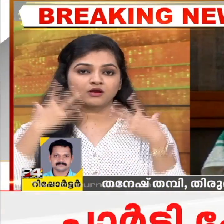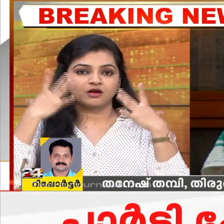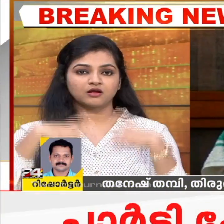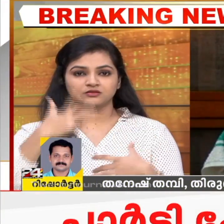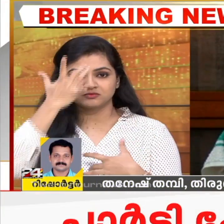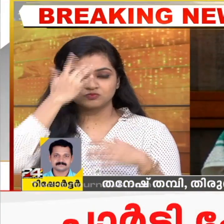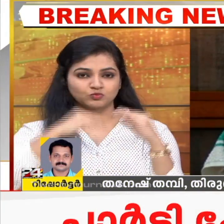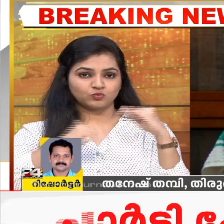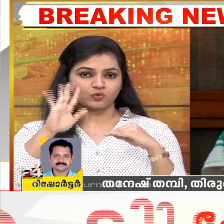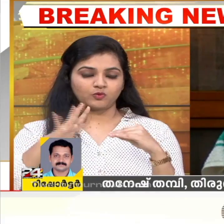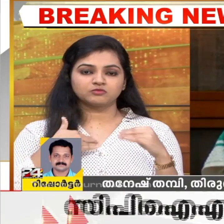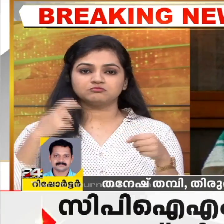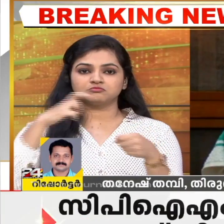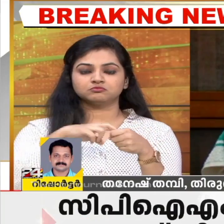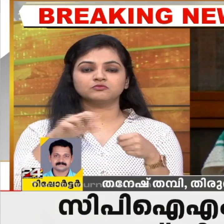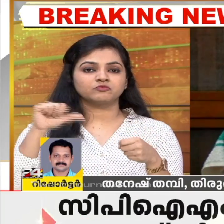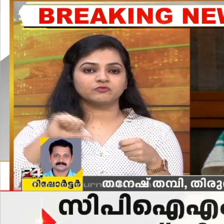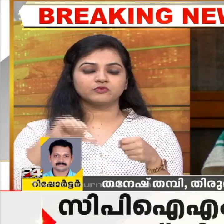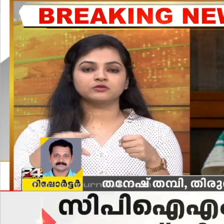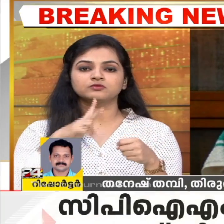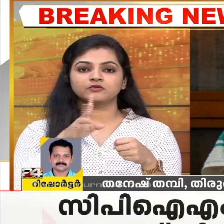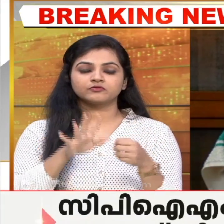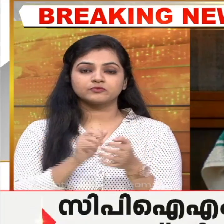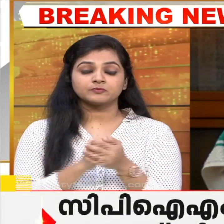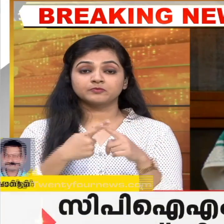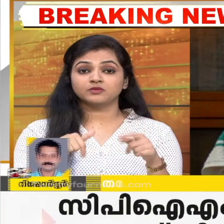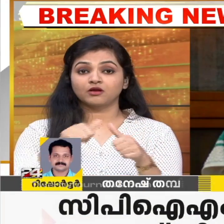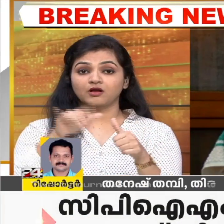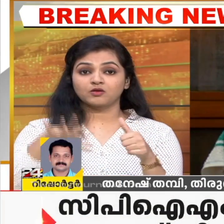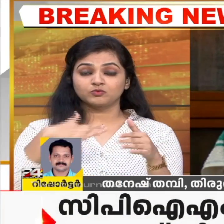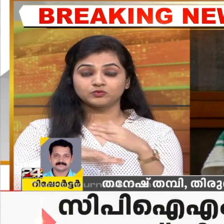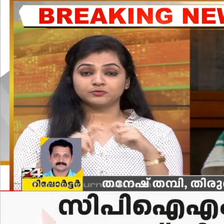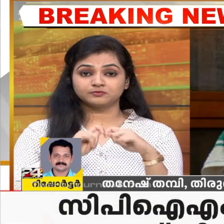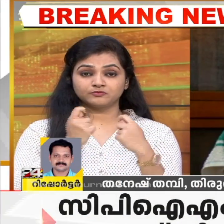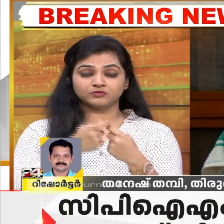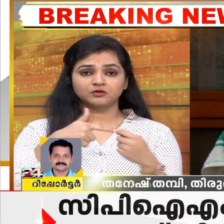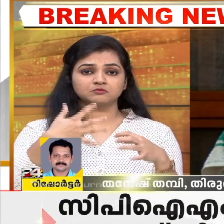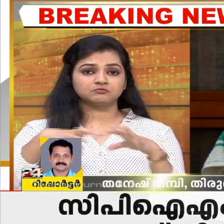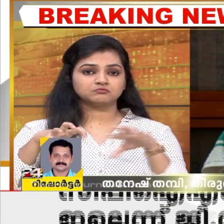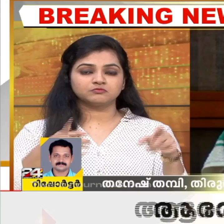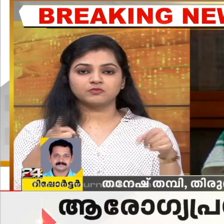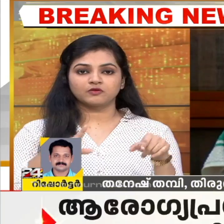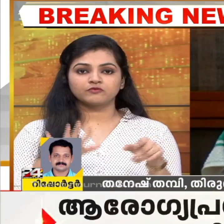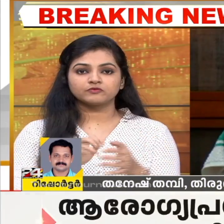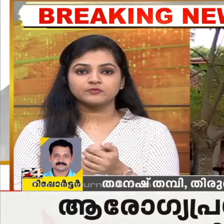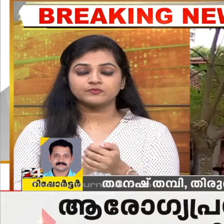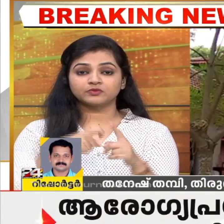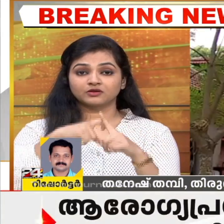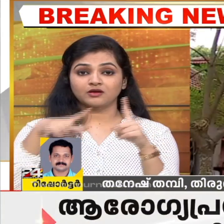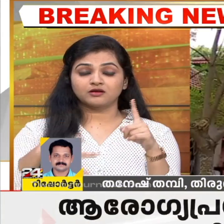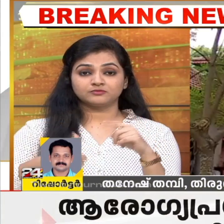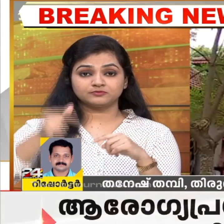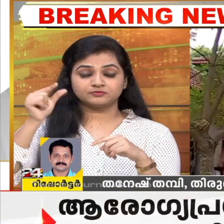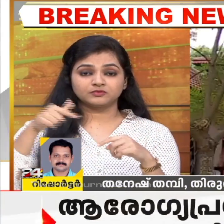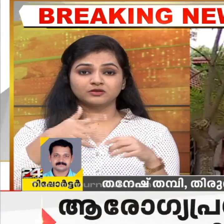ഉള്ളതുകൊണ്ടാണ് പങ്കെടുക്കാൻ കഴിയില്ല എന്ന് അദ്ദേഹം പറയുന്നത്. പക്ഷേ ആലപ്പുഴ ജില്ലയിലെ പാർട്ടിയിൽ കടുത്ത വിഭാഗീയത നിലനിൽക്കുന്നുണ്ട്. സംസ്ഥാന നേതൃത്വം വിഭാഗീയതയിൽ പല